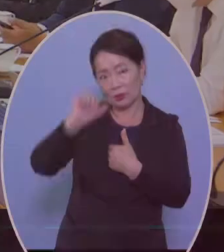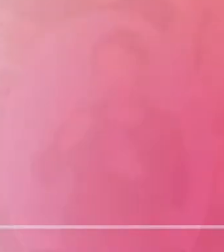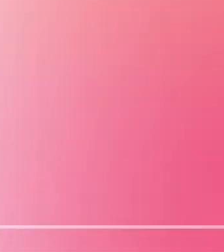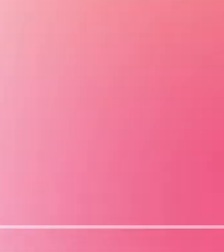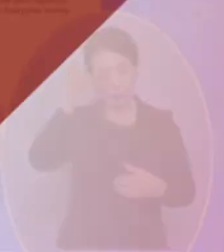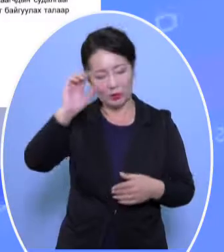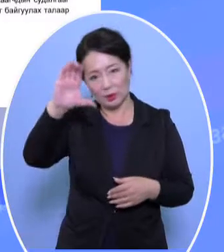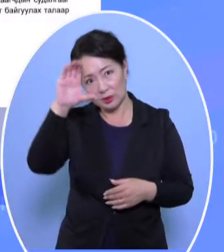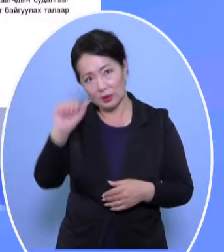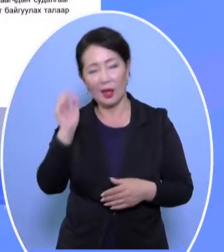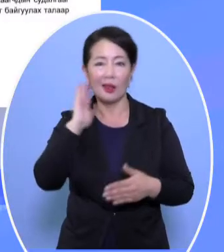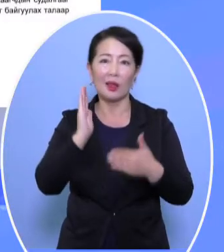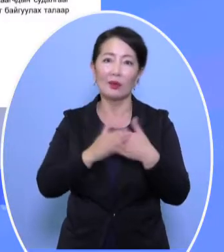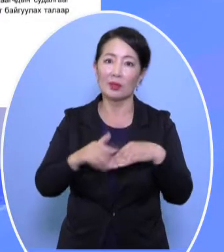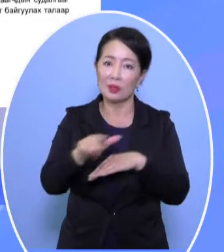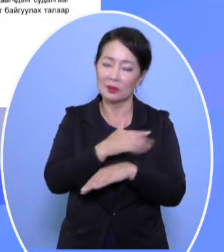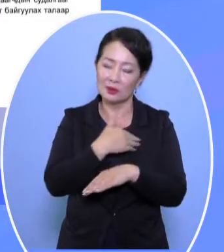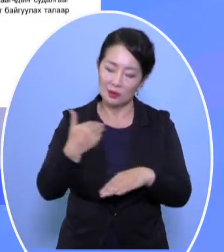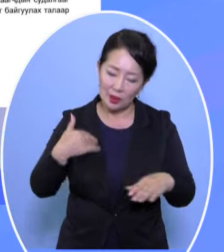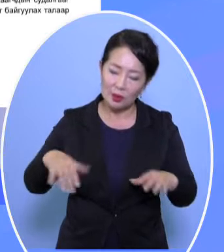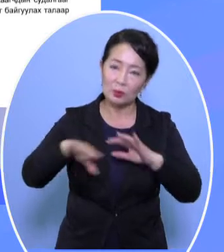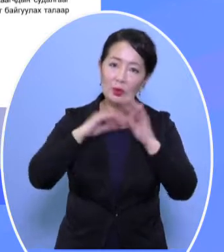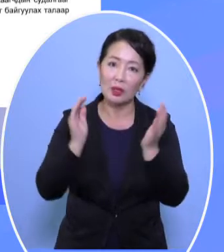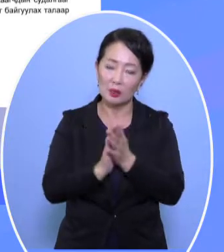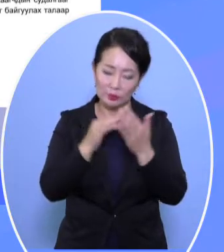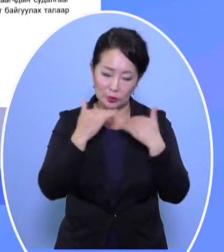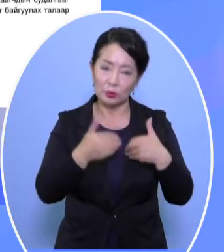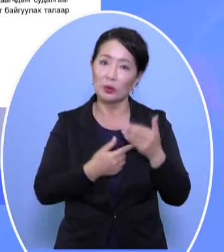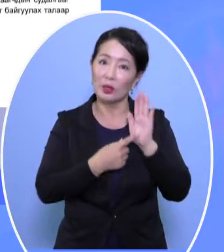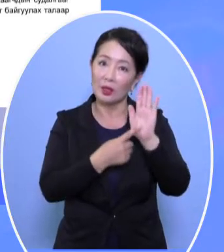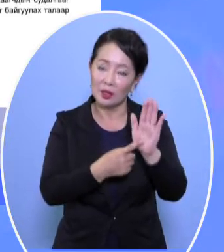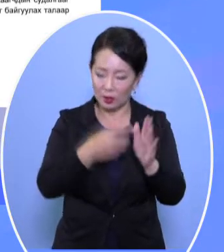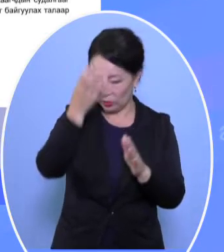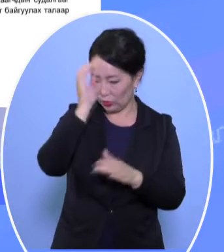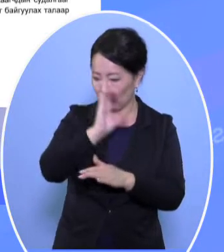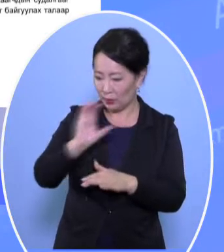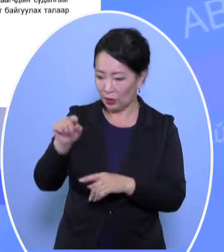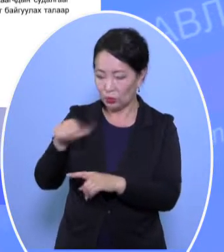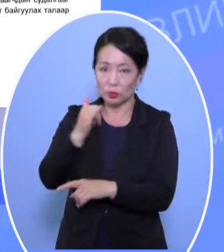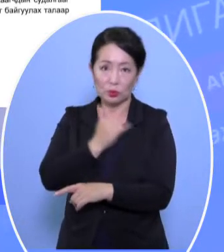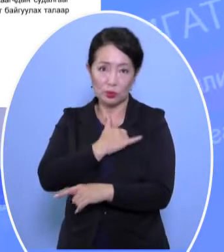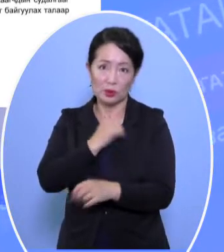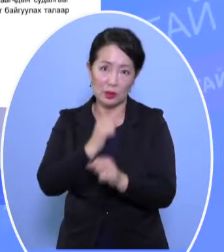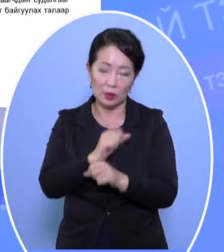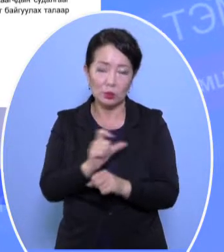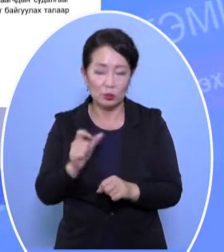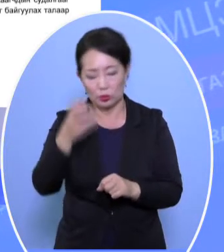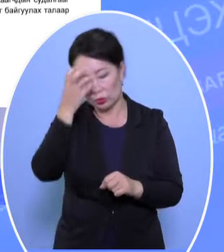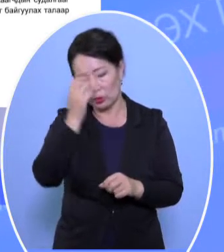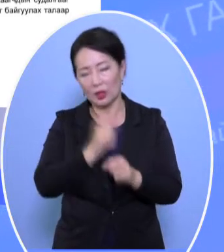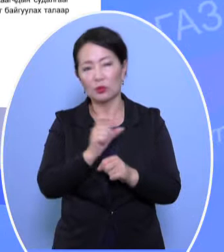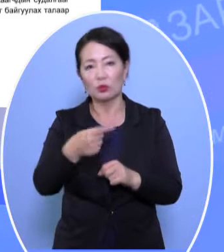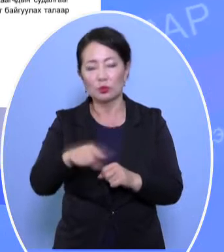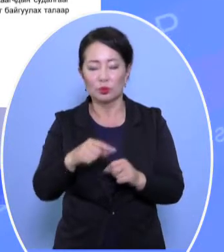ухааны сайд, авилгата тэмцэх газрын дарга нарын хамтарсан зөвлөмж гарч, за төрийн байгууллагын удирдлага ажилтан, за төрийн албан